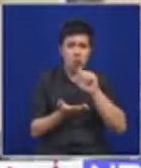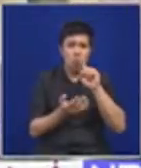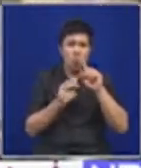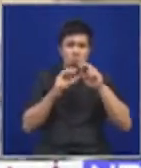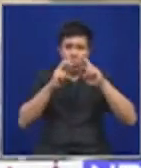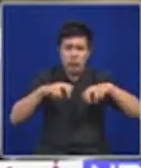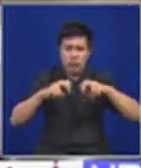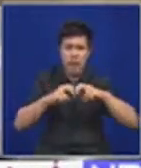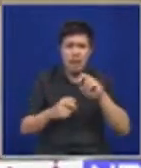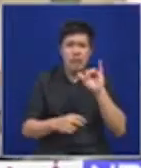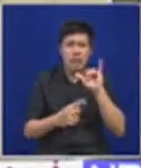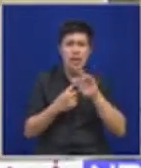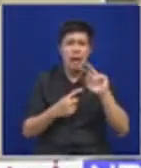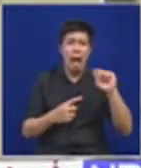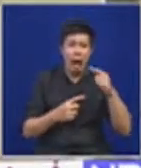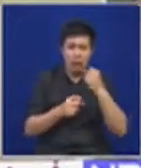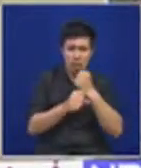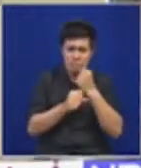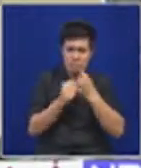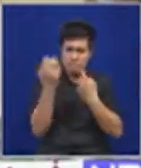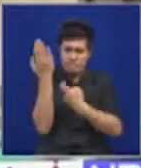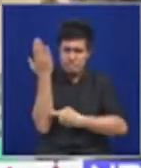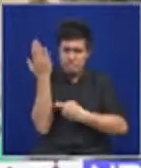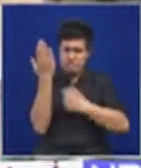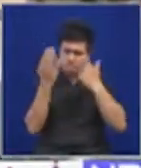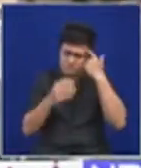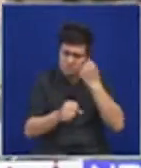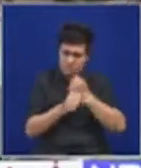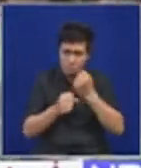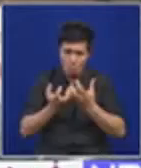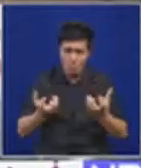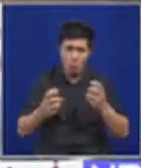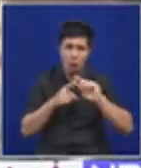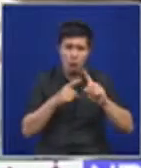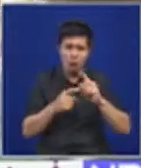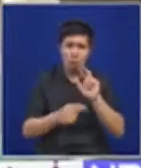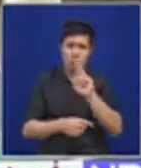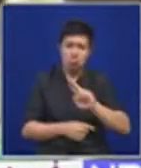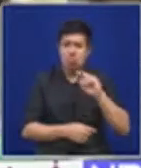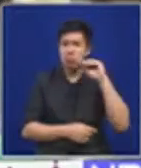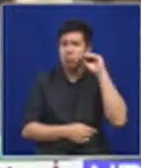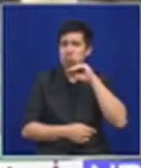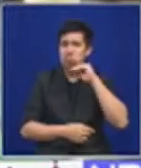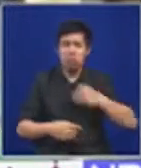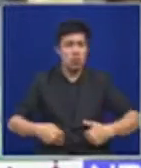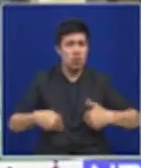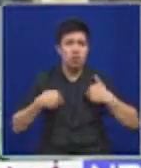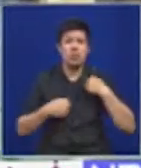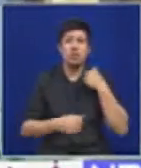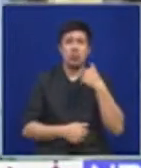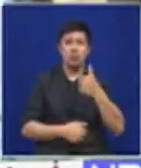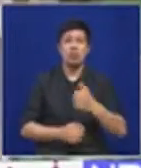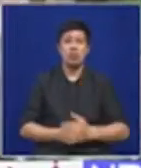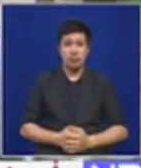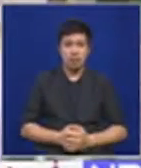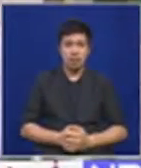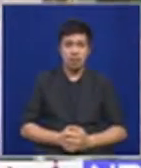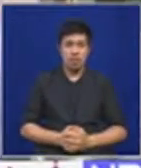ที่ได้ดำเนินการคิดค้นแล้วก็นำยางพาราผลิตเป็นวัสดุต่างๆนำมาใช้ในชีวิตประจำวันด้วย